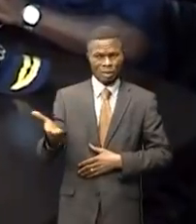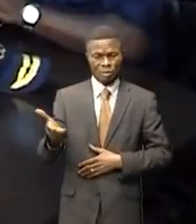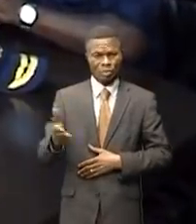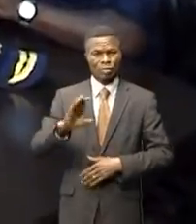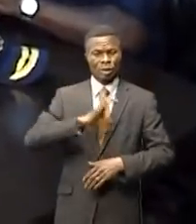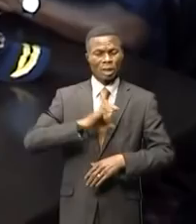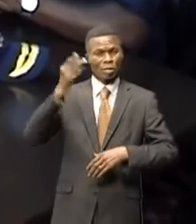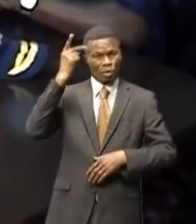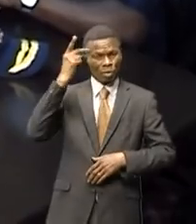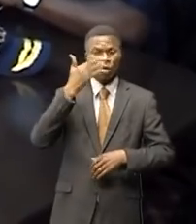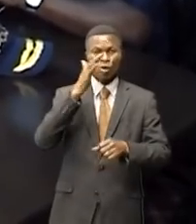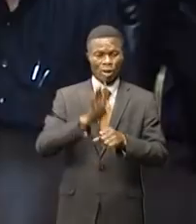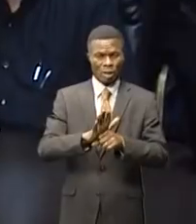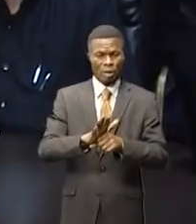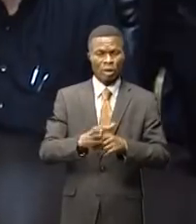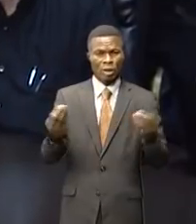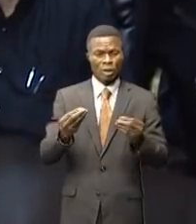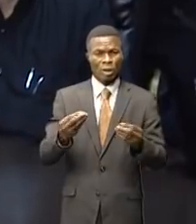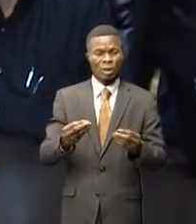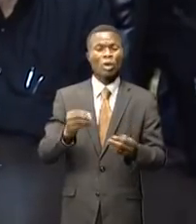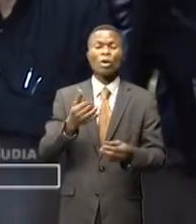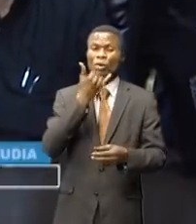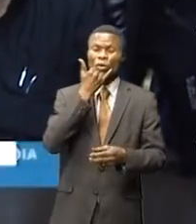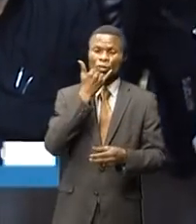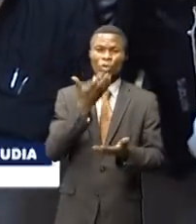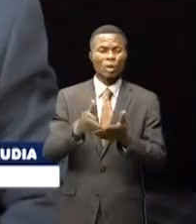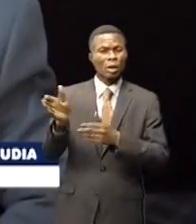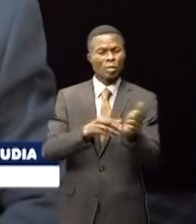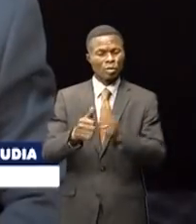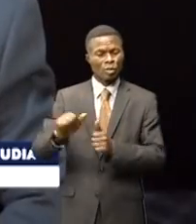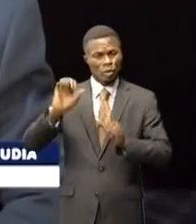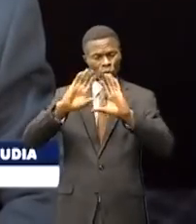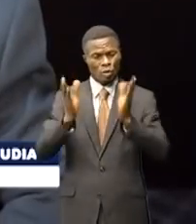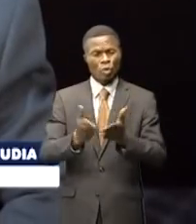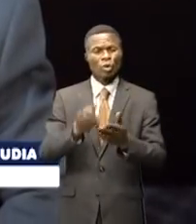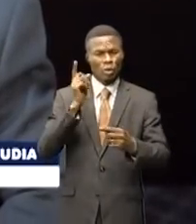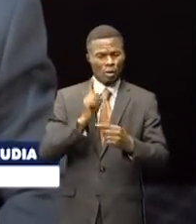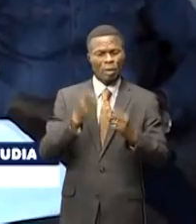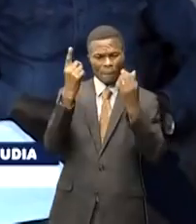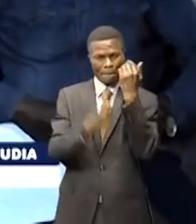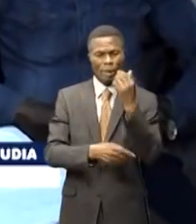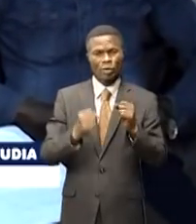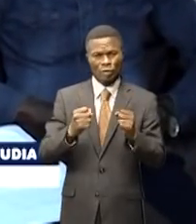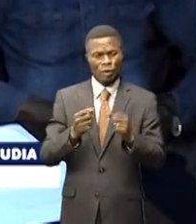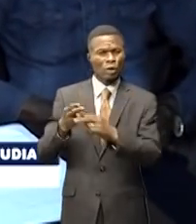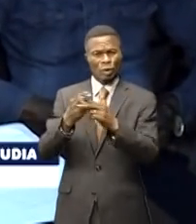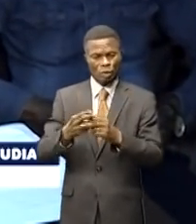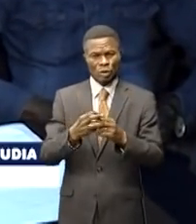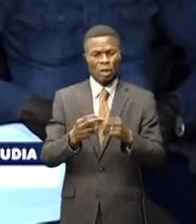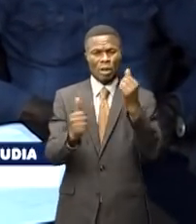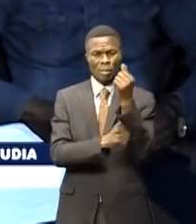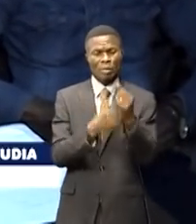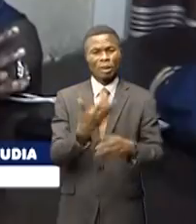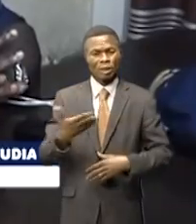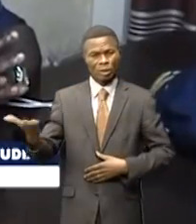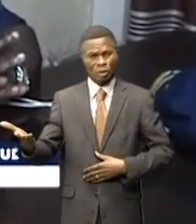police de kinshasa rassurent sur le fait que les dérapages et autres actes seront sévèrement sanctionnées sécuriser les personnes et leurs